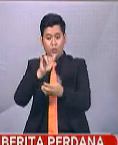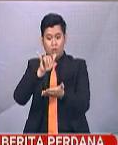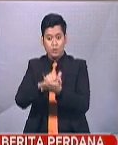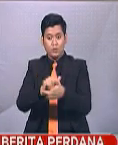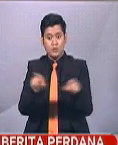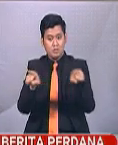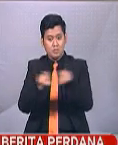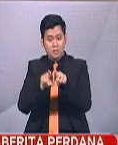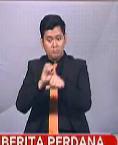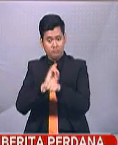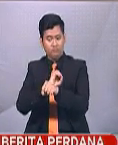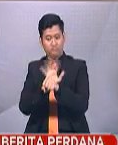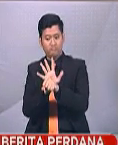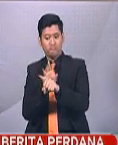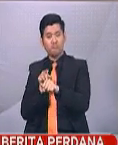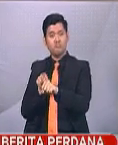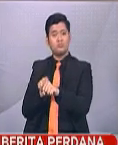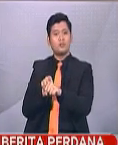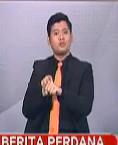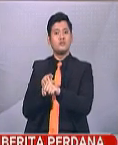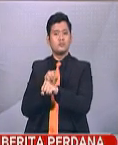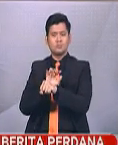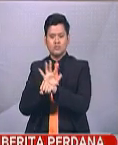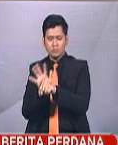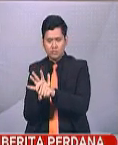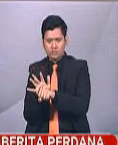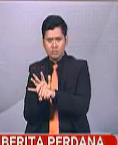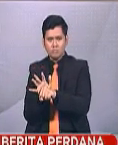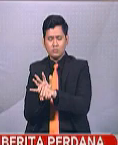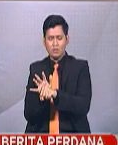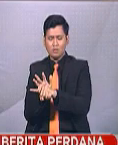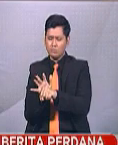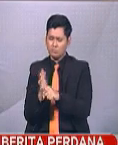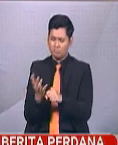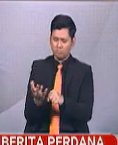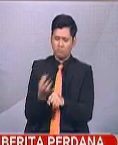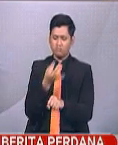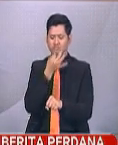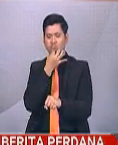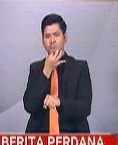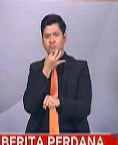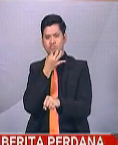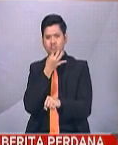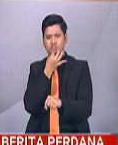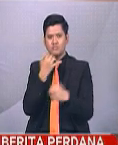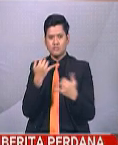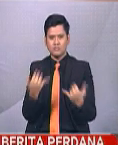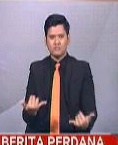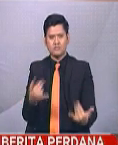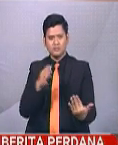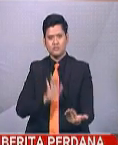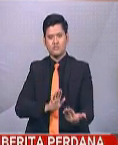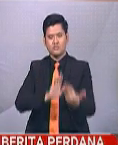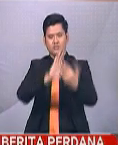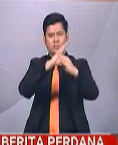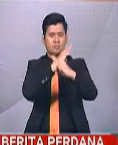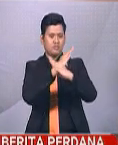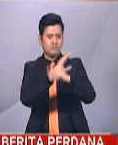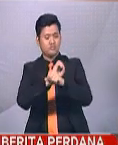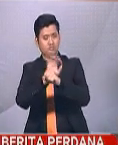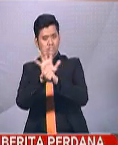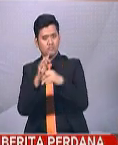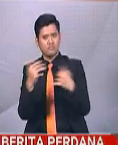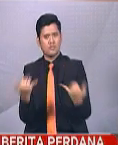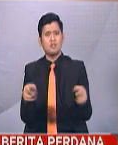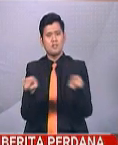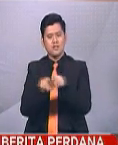virus COVID-19. Ia sangat kebetulan dengan situasi dunia kini yang sedang berperang dengan virus